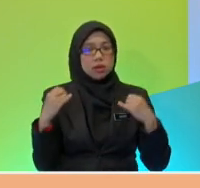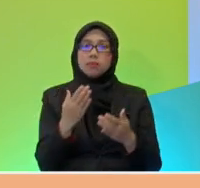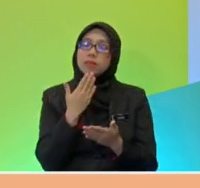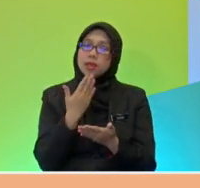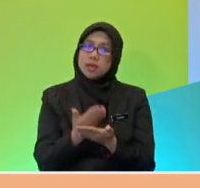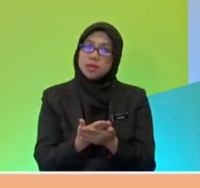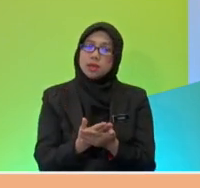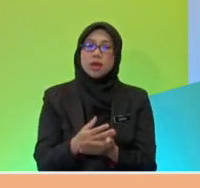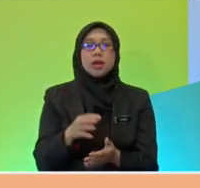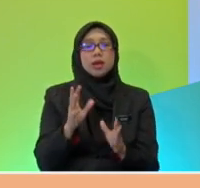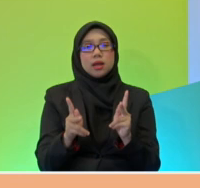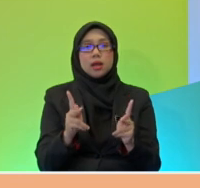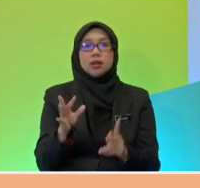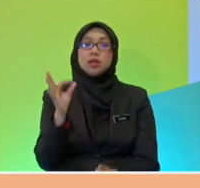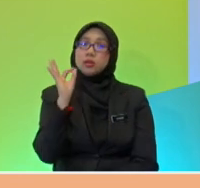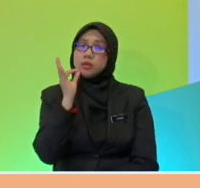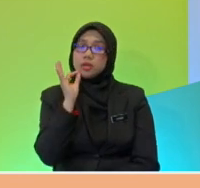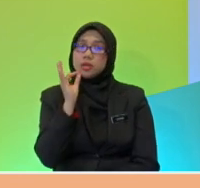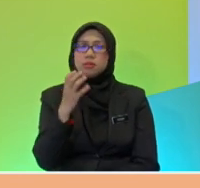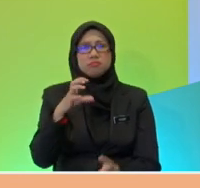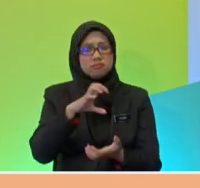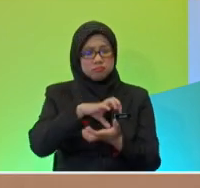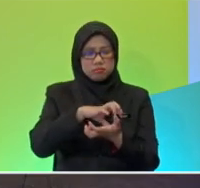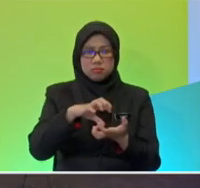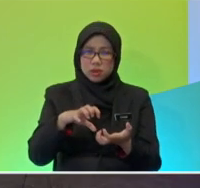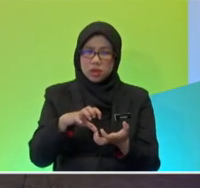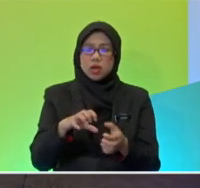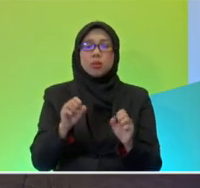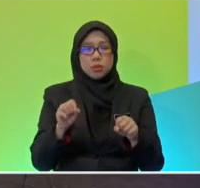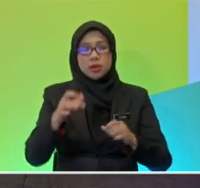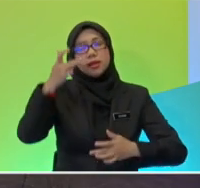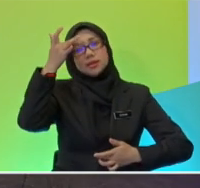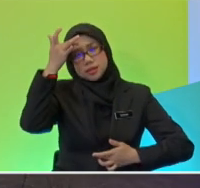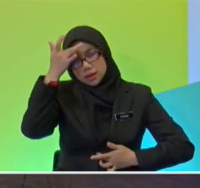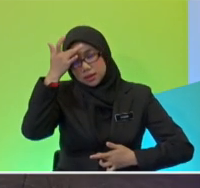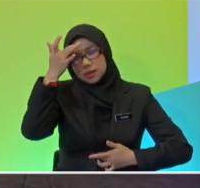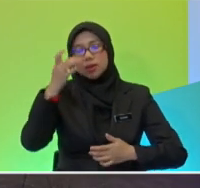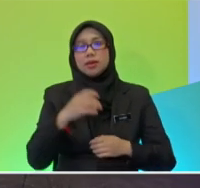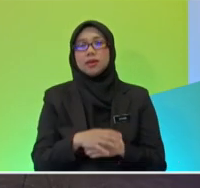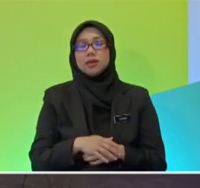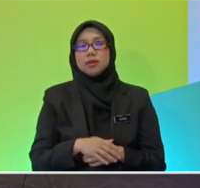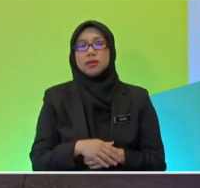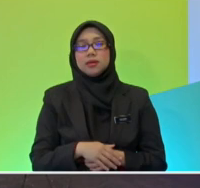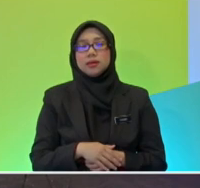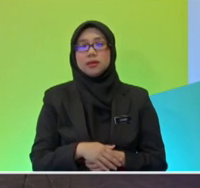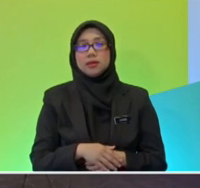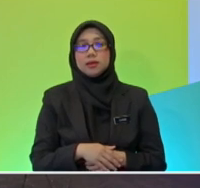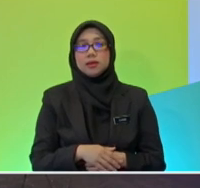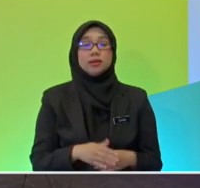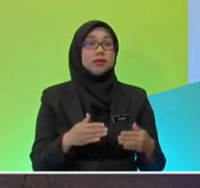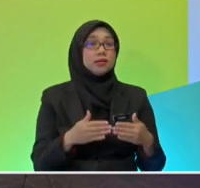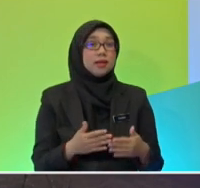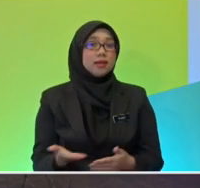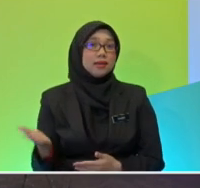buah yang busuk tapi basah Kalau makan nanti mungkin boleh sakit nah boleh mencedel kemudian Mari kita lihat